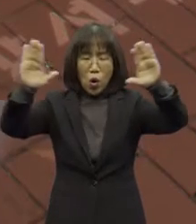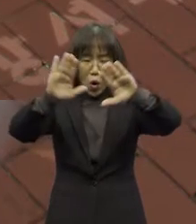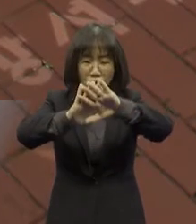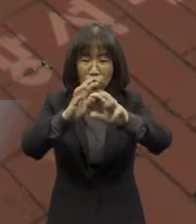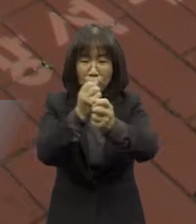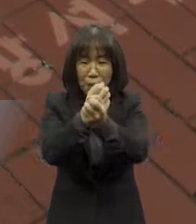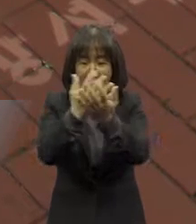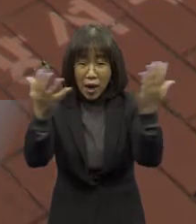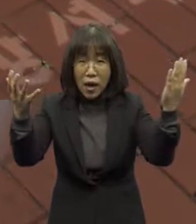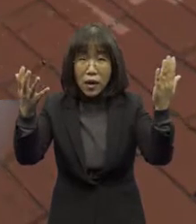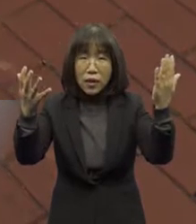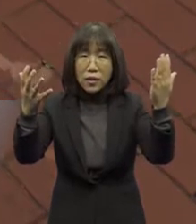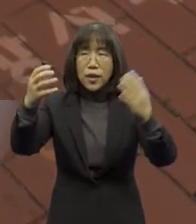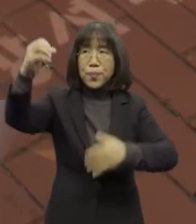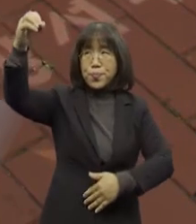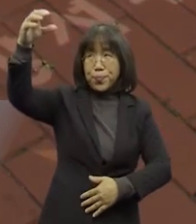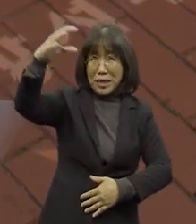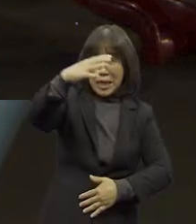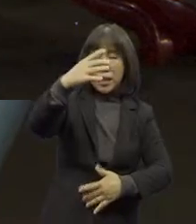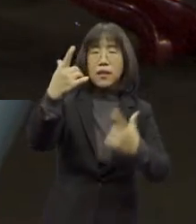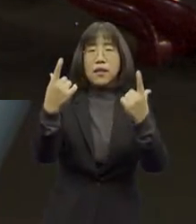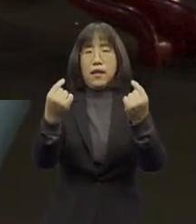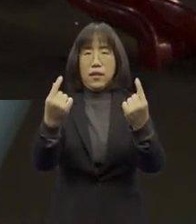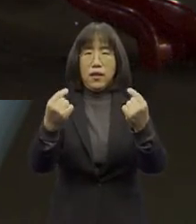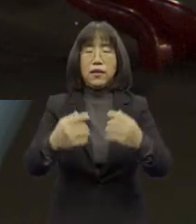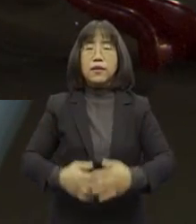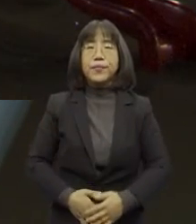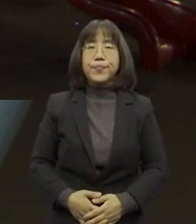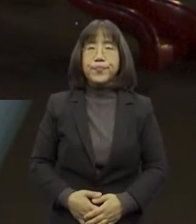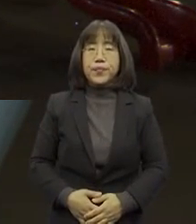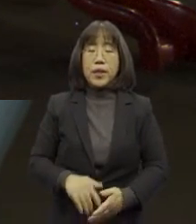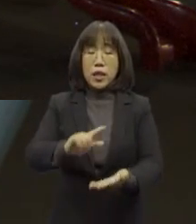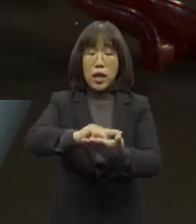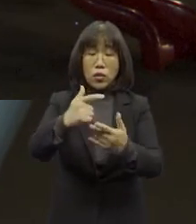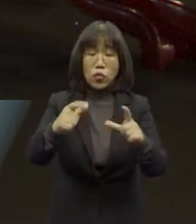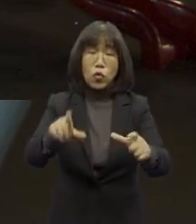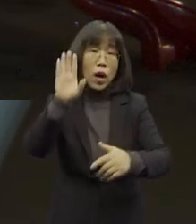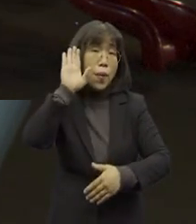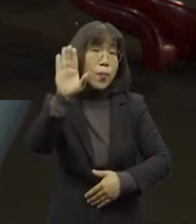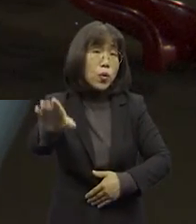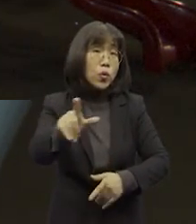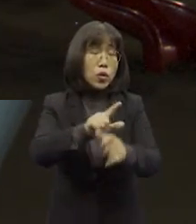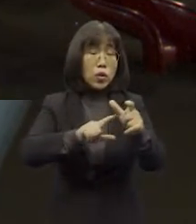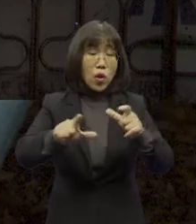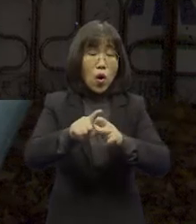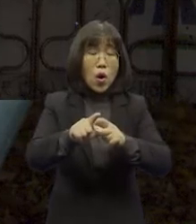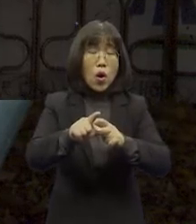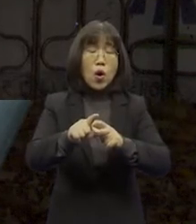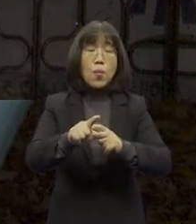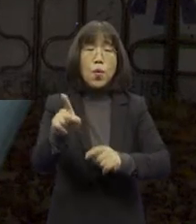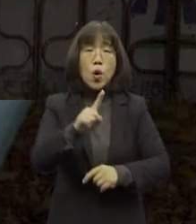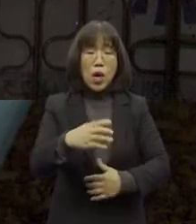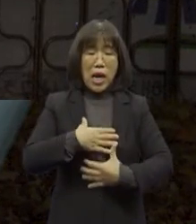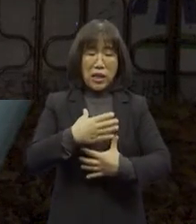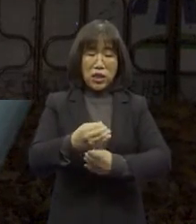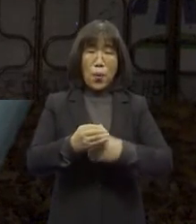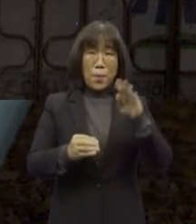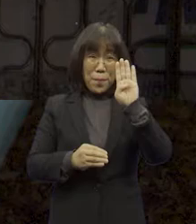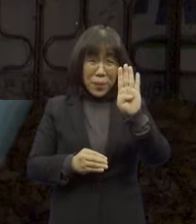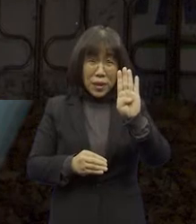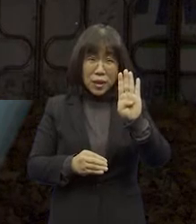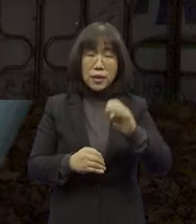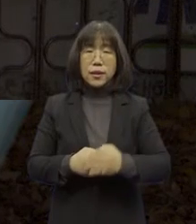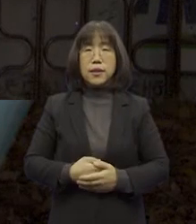향상시키고 어두운 곳을 밝히는 조명 효과를 톡톡히 하고 있습니다. 강서구는 앞으로도 안전도 B등급의